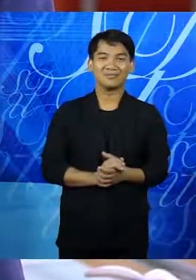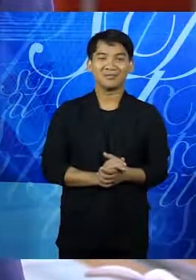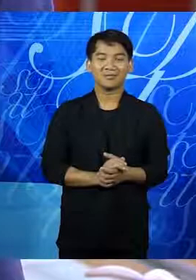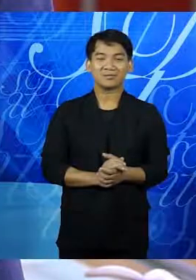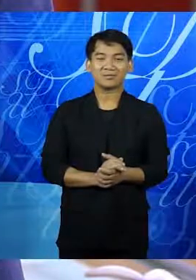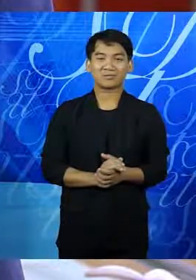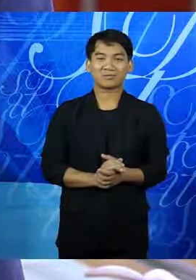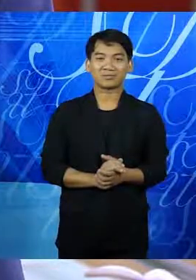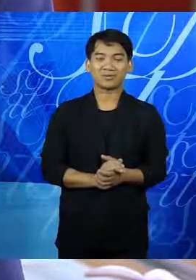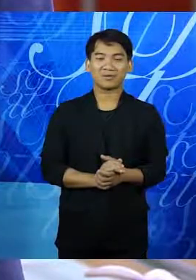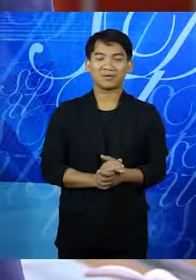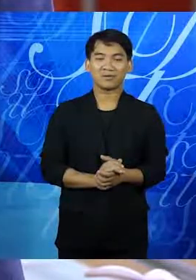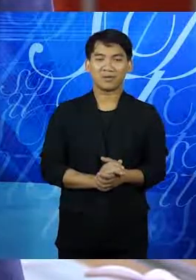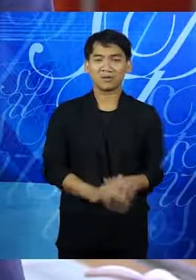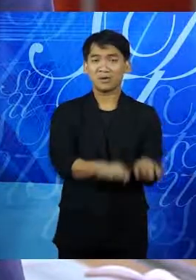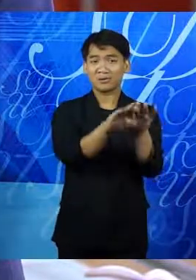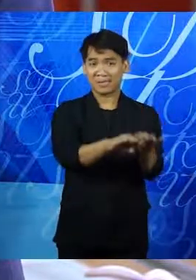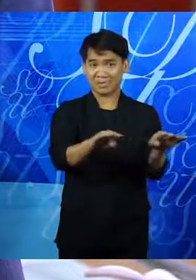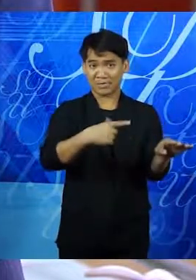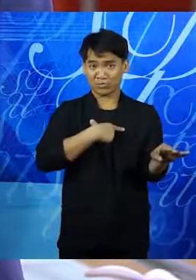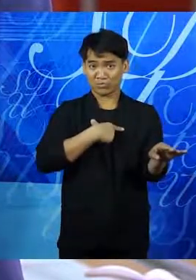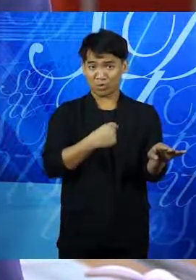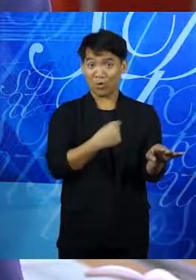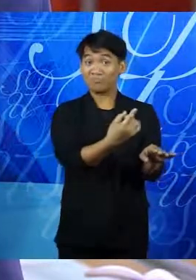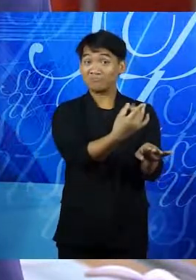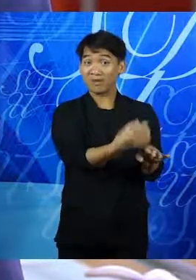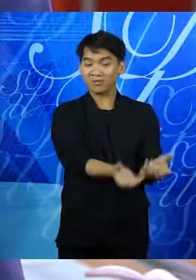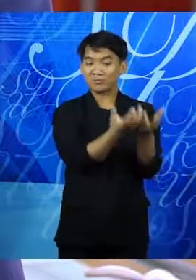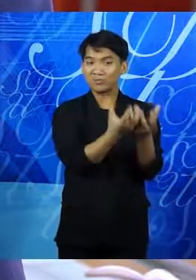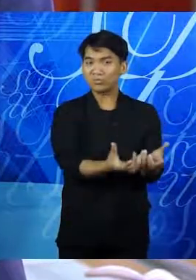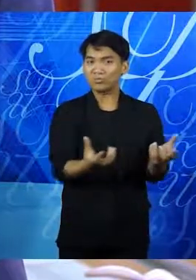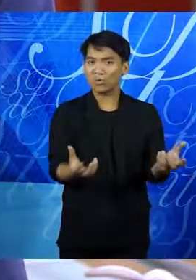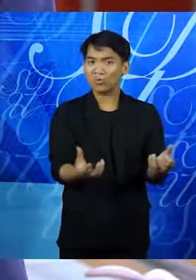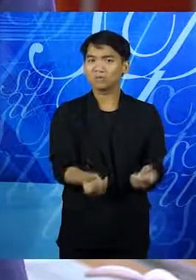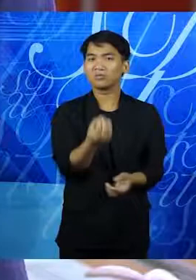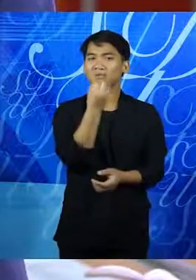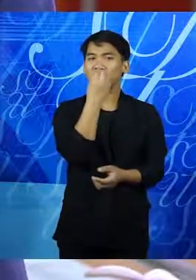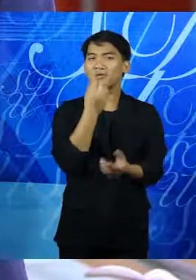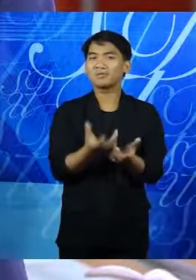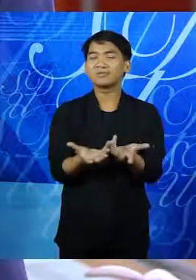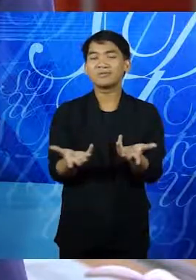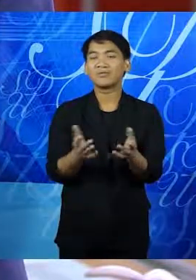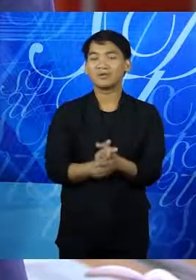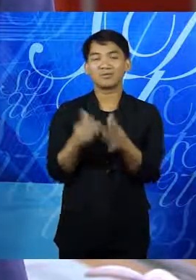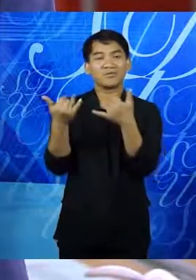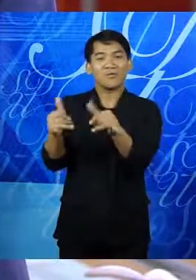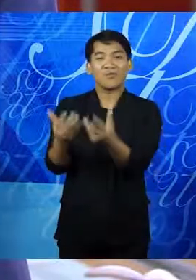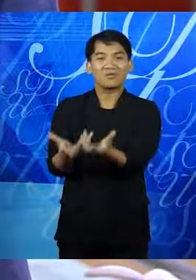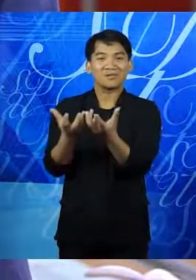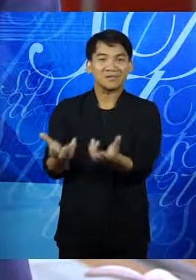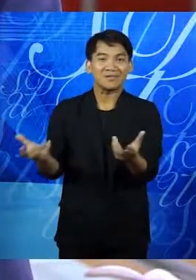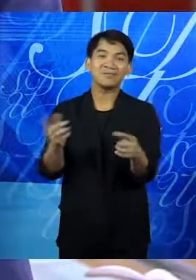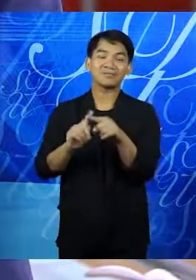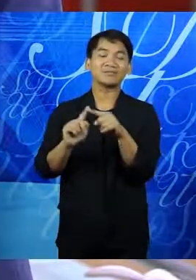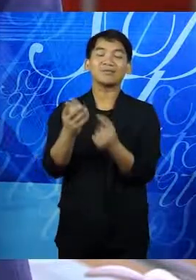ะก็จะเป็นคำที่เด็กชอบเป็นสิ่งของหรือเป็นของกินของใช้ของเล่นต่างๆได้หมดเลยนะค